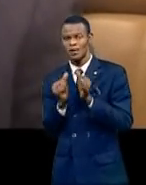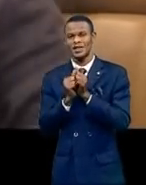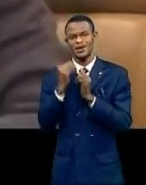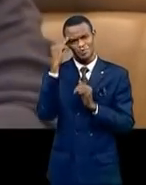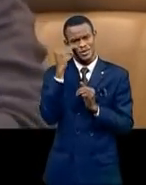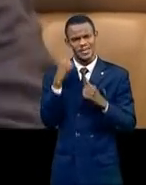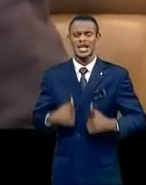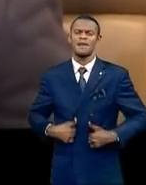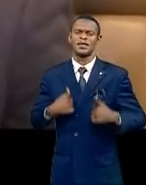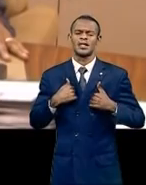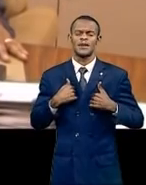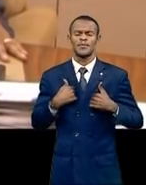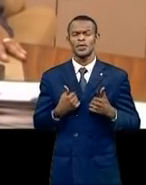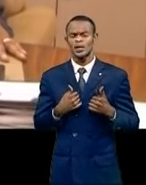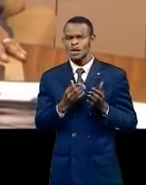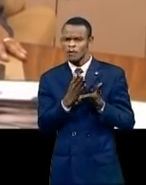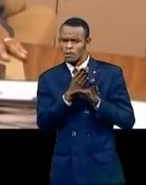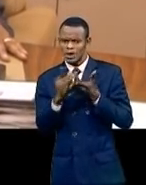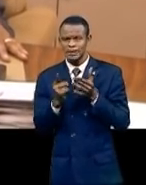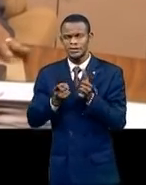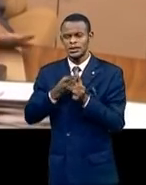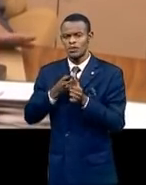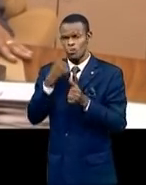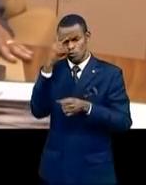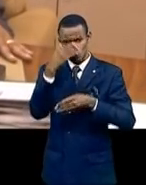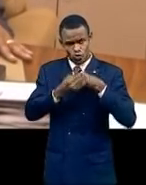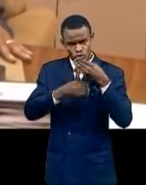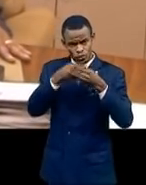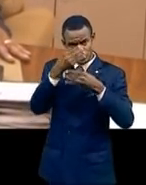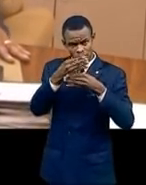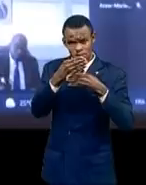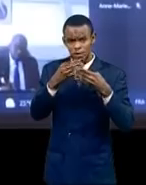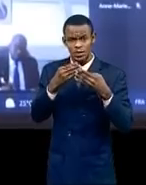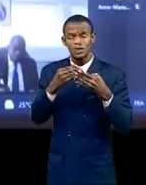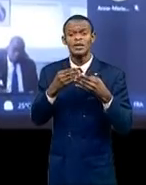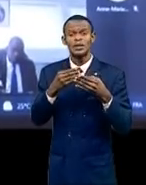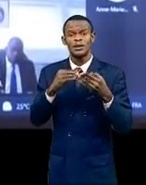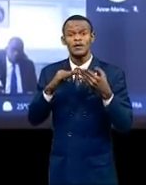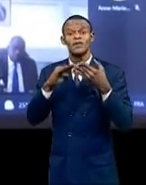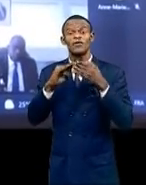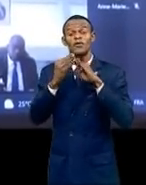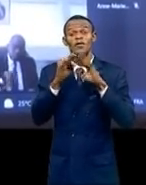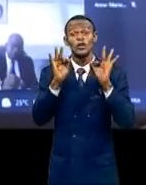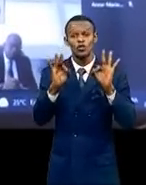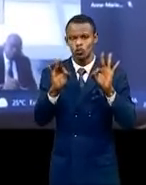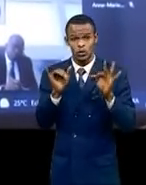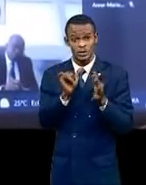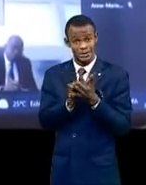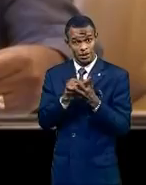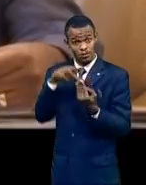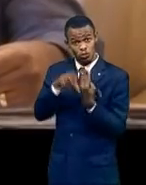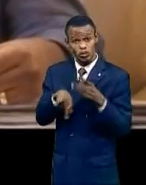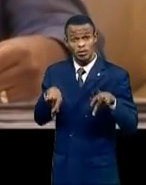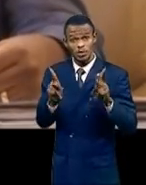La réalisation de la première phase de ce grand projet immobilier pourra créer plus de 500 000 emplois directs et